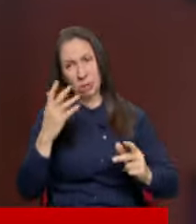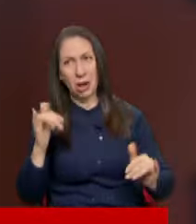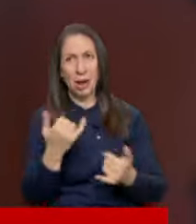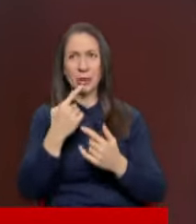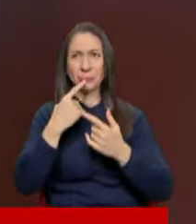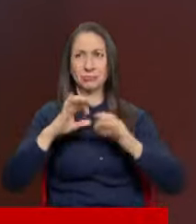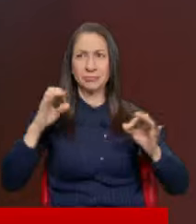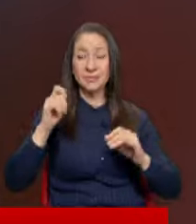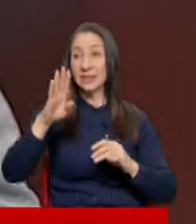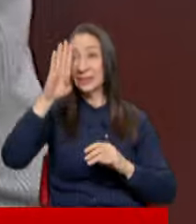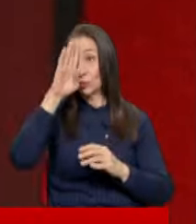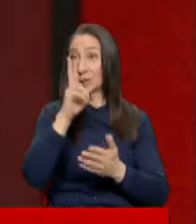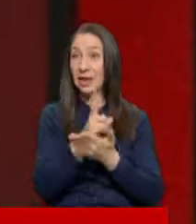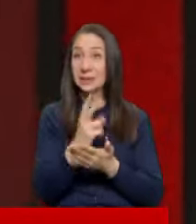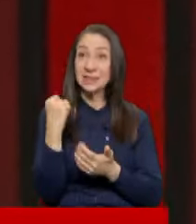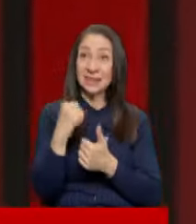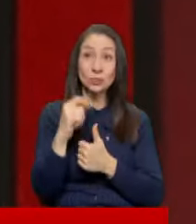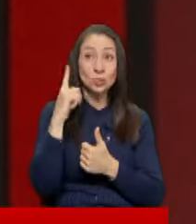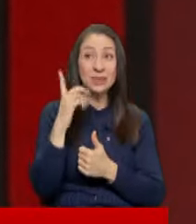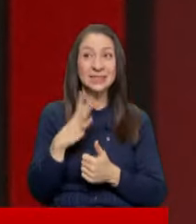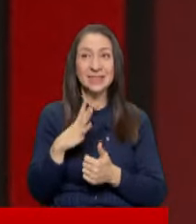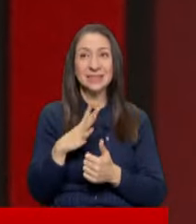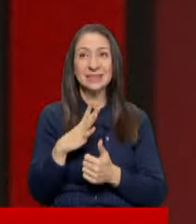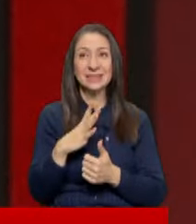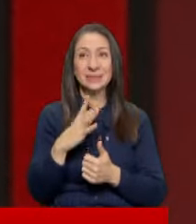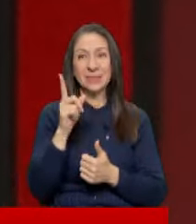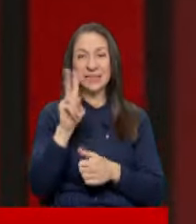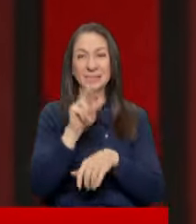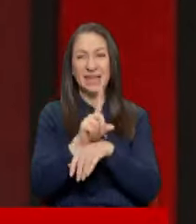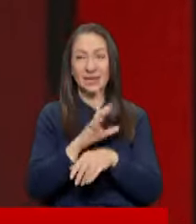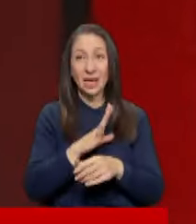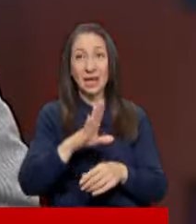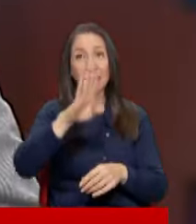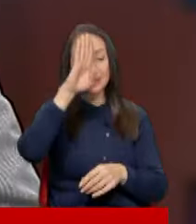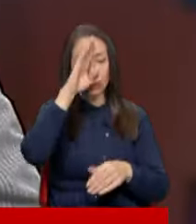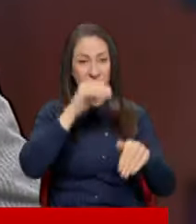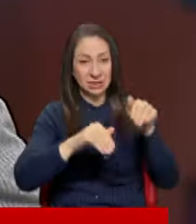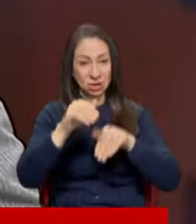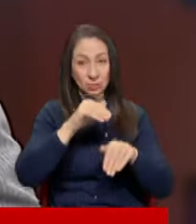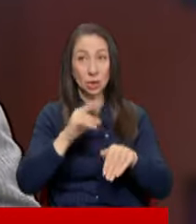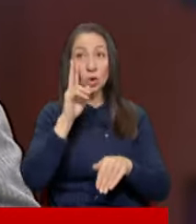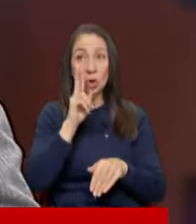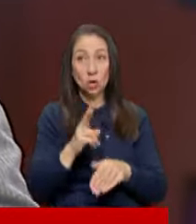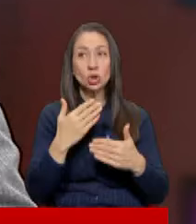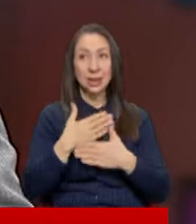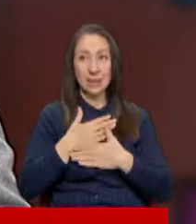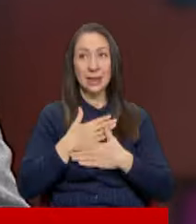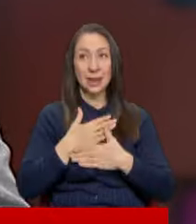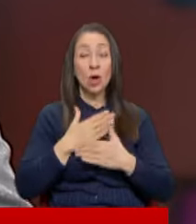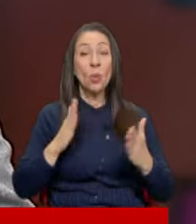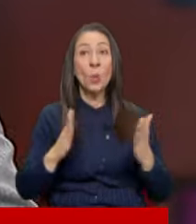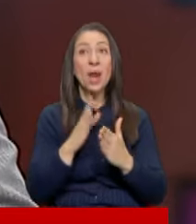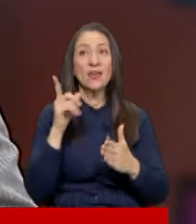de kurmuştur İstanbul kararınızı bir kez daha duymak isteriz bir 20 saniyemiz var İstanbul seçimlerinde gördük ki ki